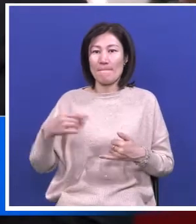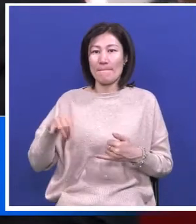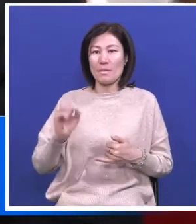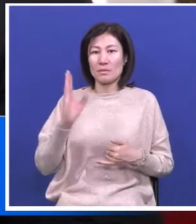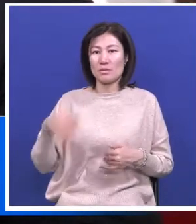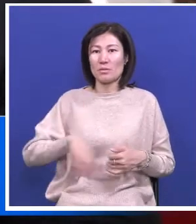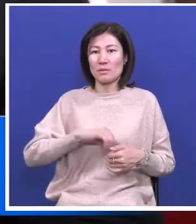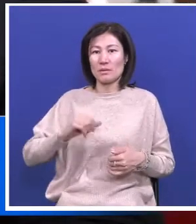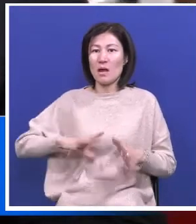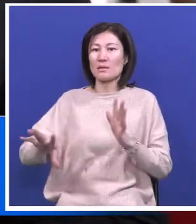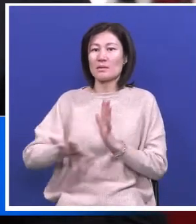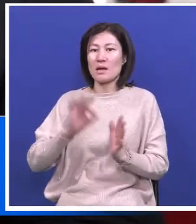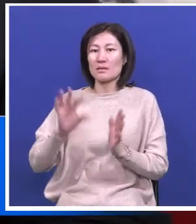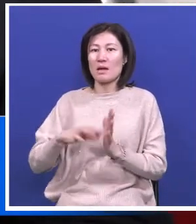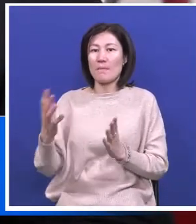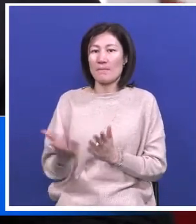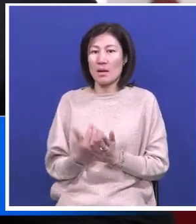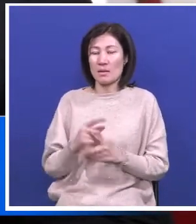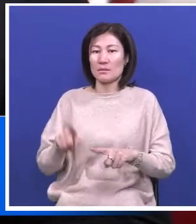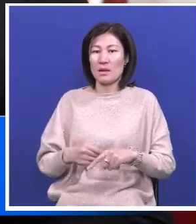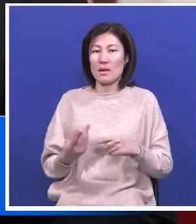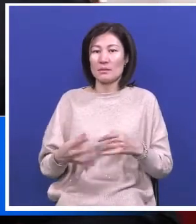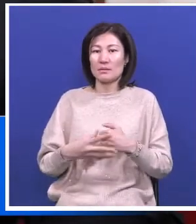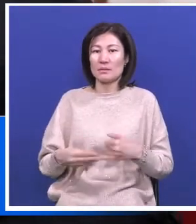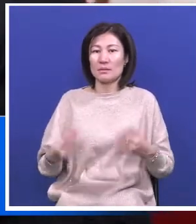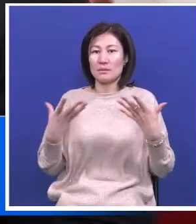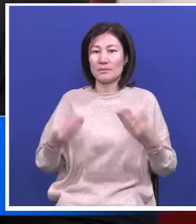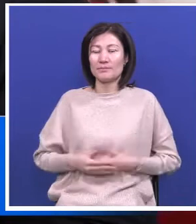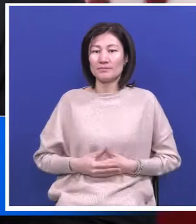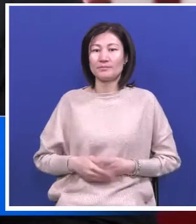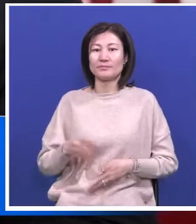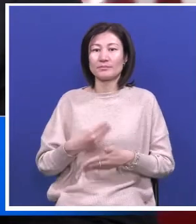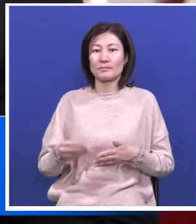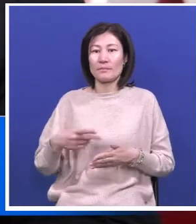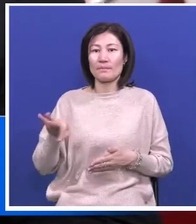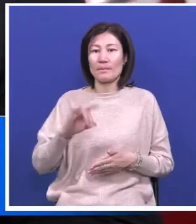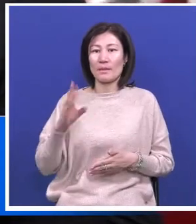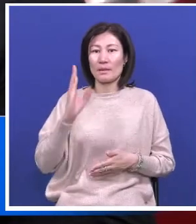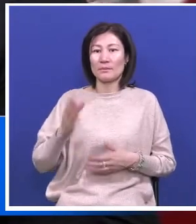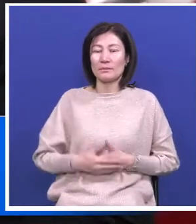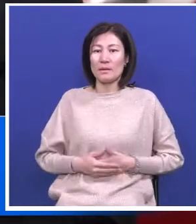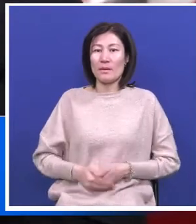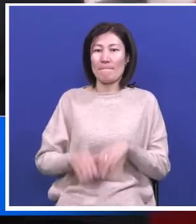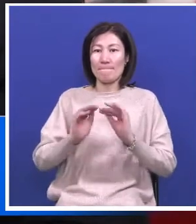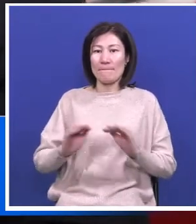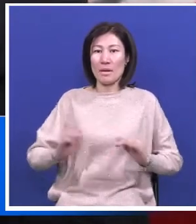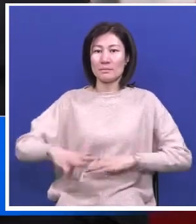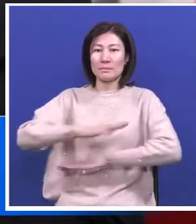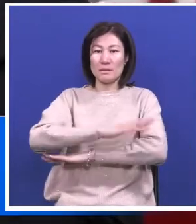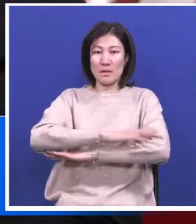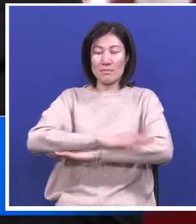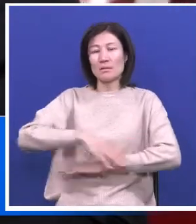спорт түрін өздері таңдап ала алады. Тағы бір жері бұл жердегі қаржыландыру барысындағы баланың сабаққа